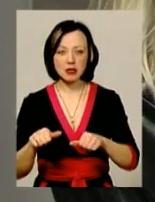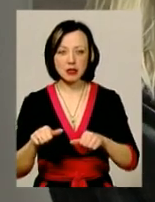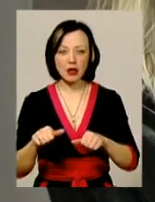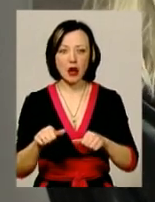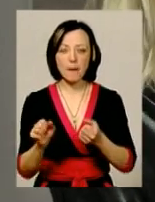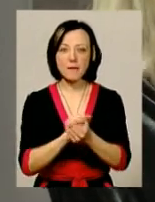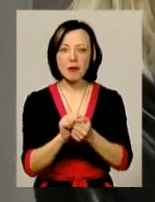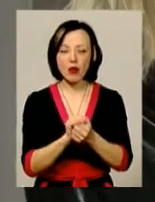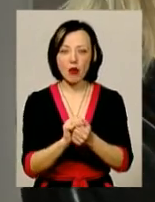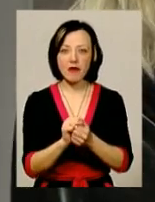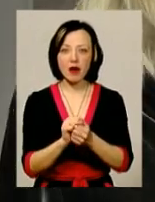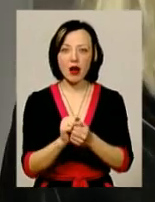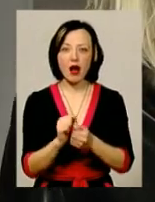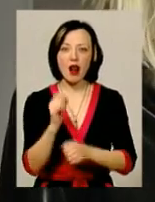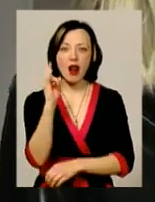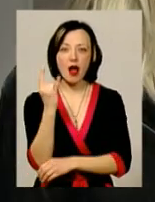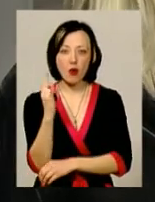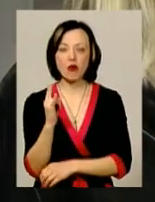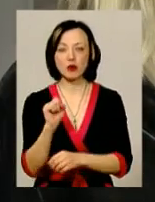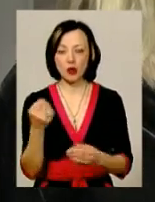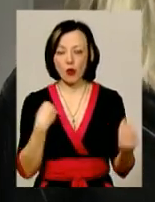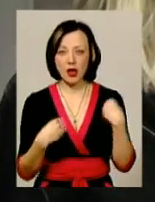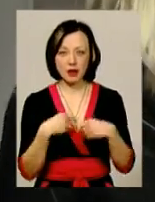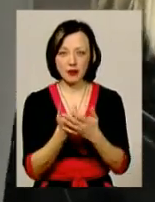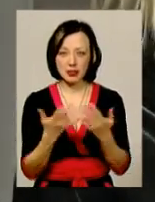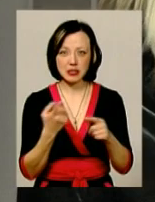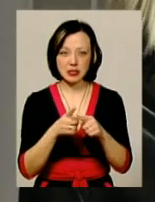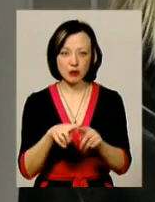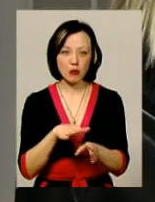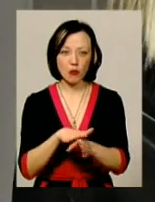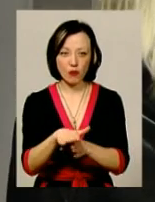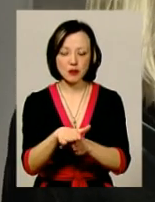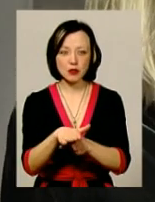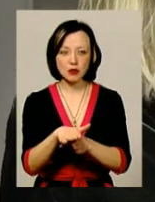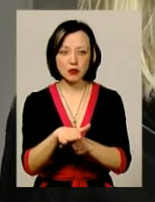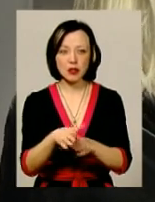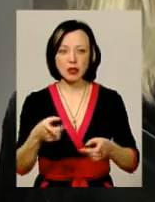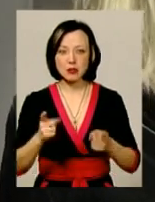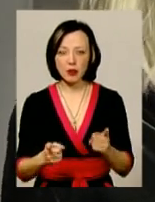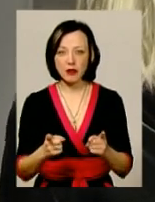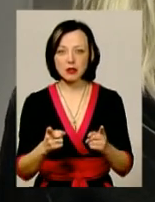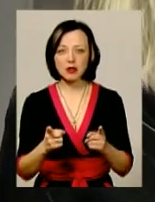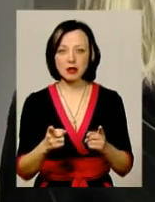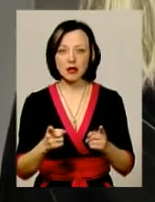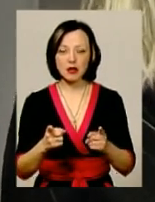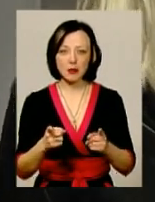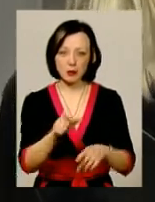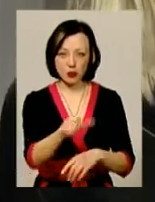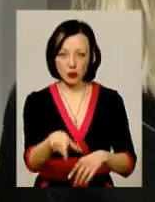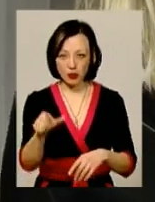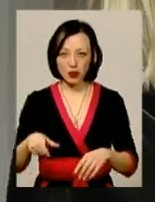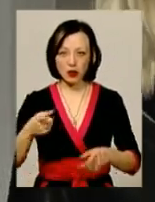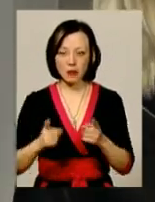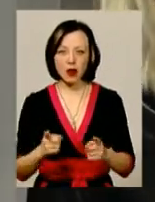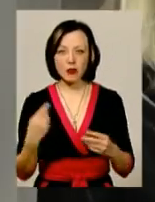паперових ляльок, які можна одягати в різні образи. Але це все повністю, якби, насправді підкріплене реальними людьми,